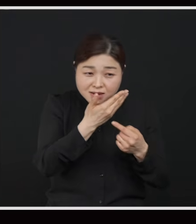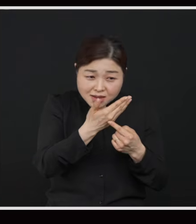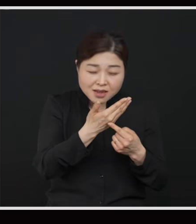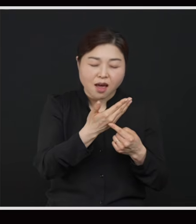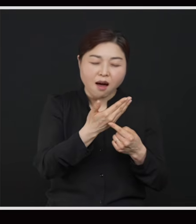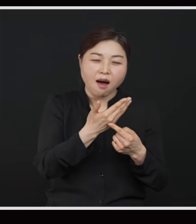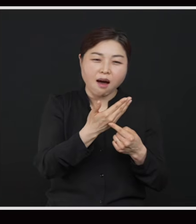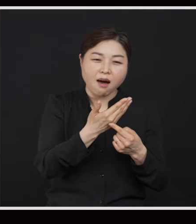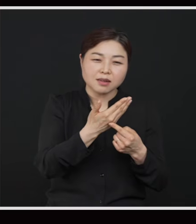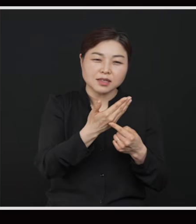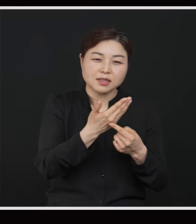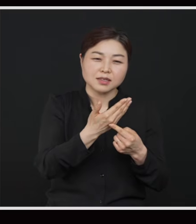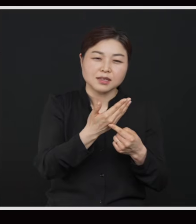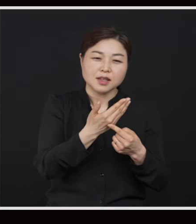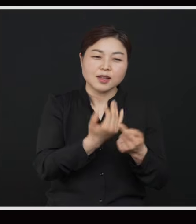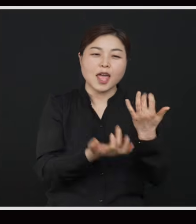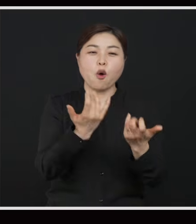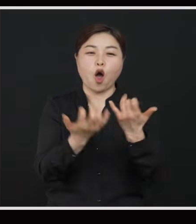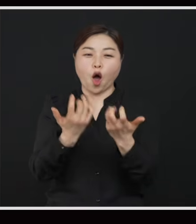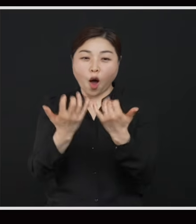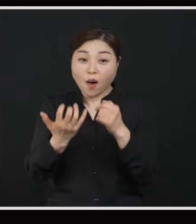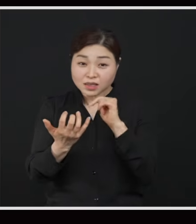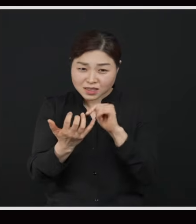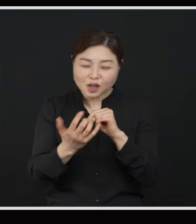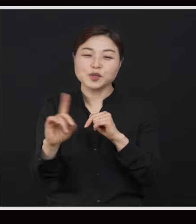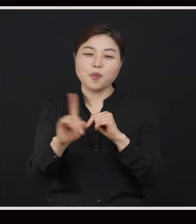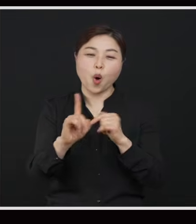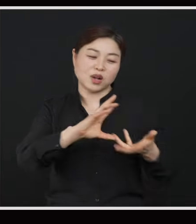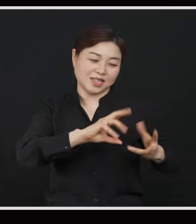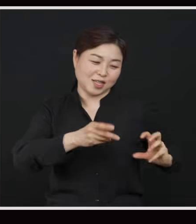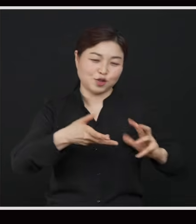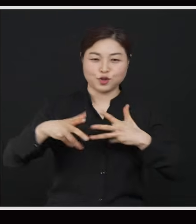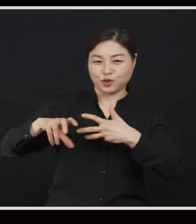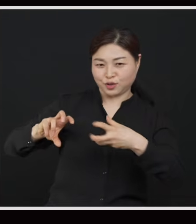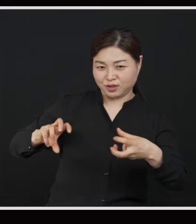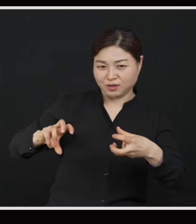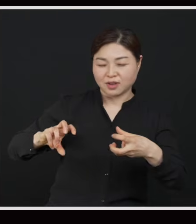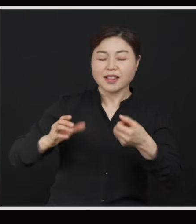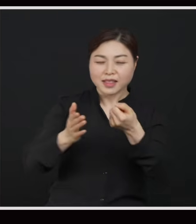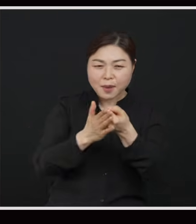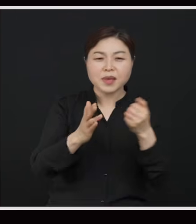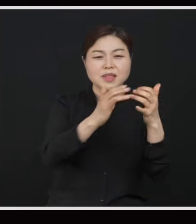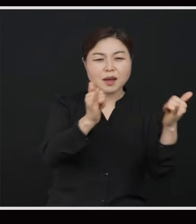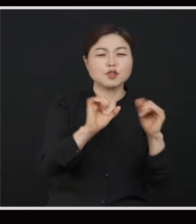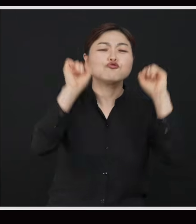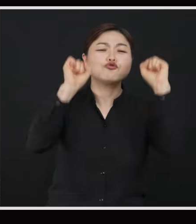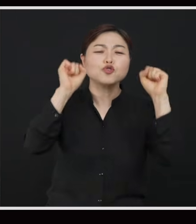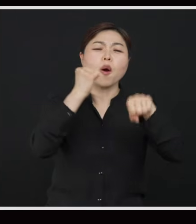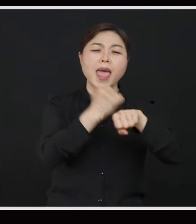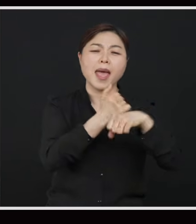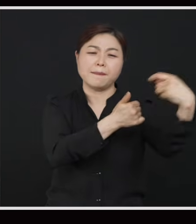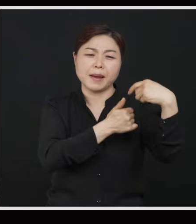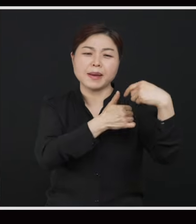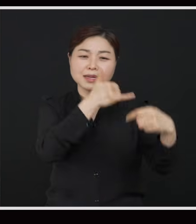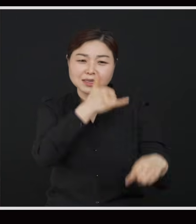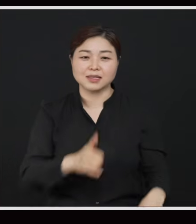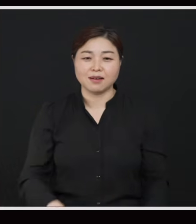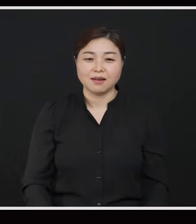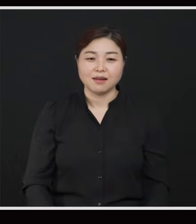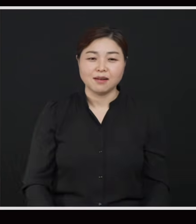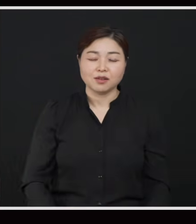연소하는 기계들이 쫙 깔려 있는 게 근육입니다. 그래서 사람들이 얘기하는 게 운동하라. 그리고 포도당을 제일